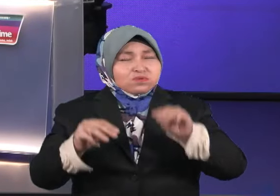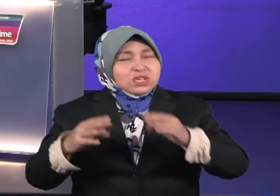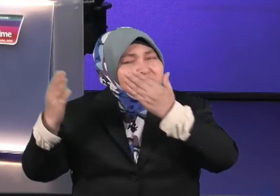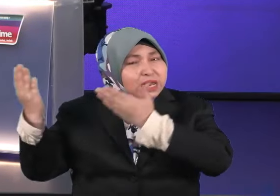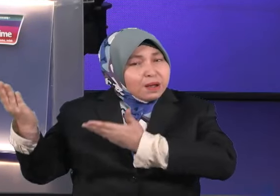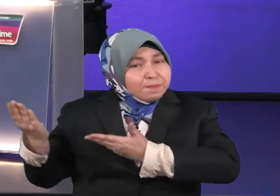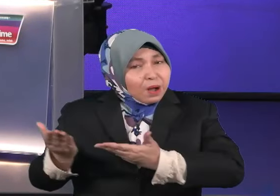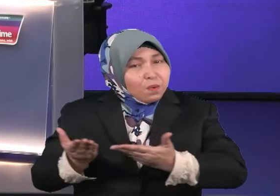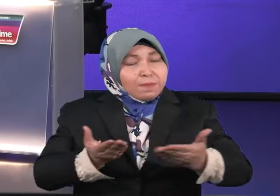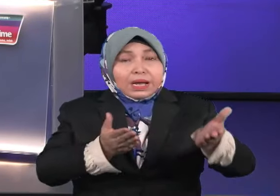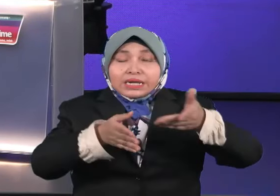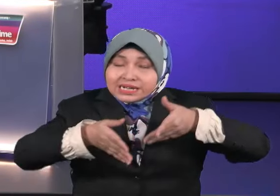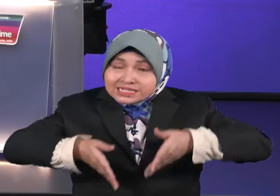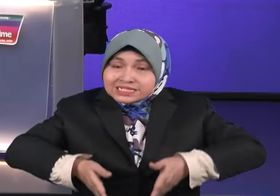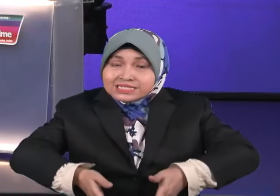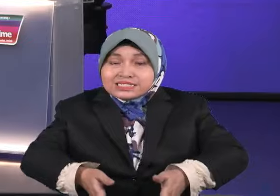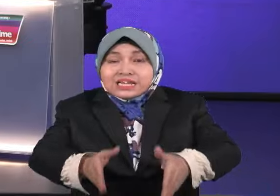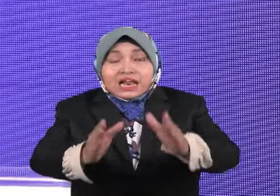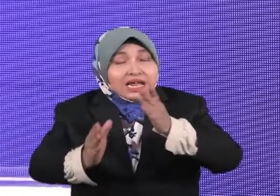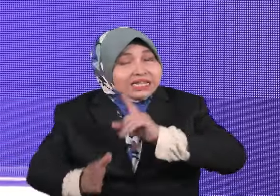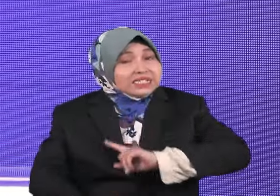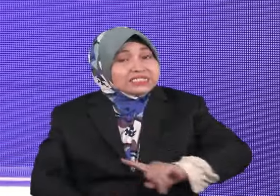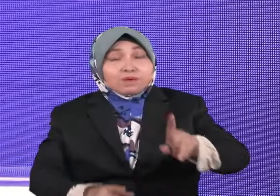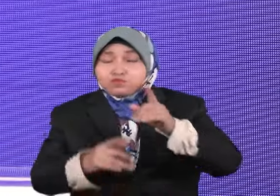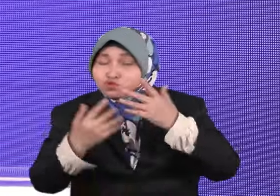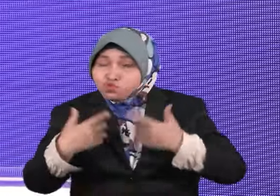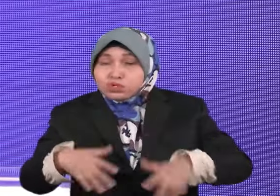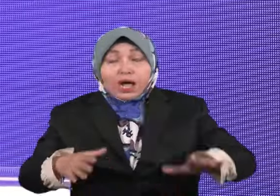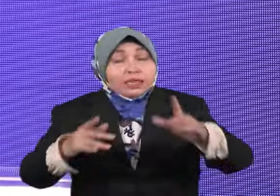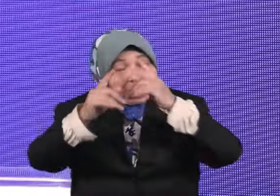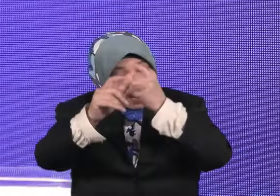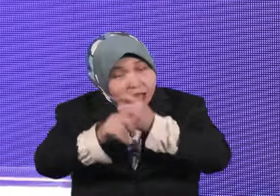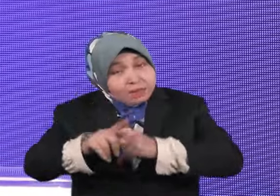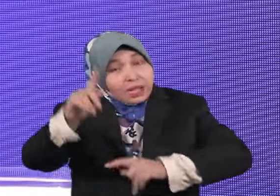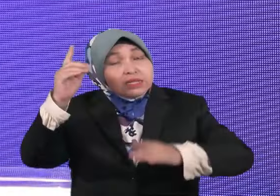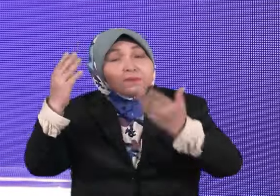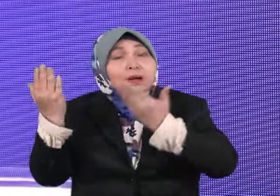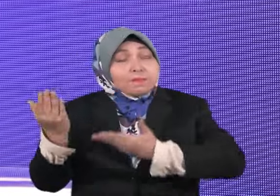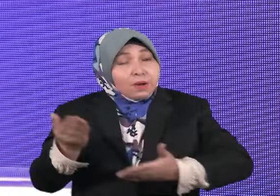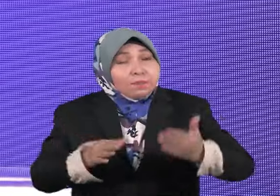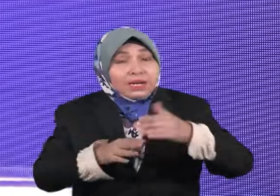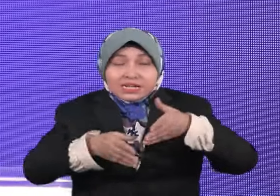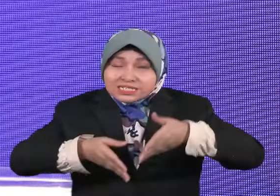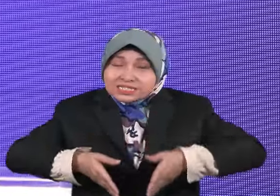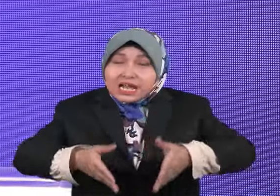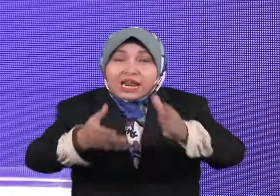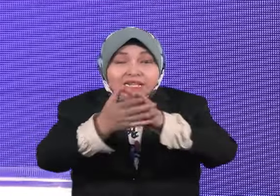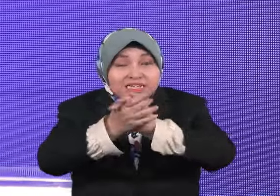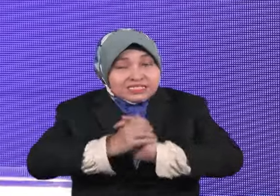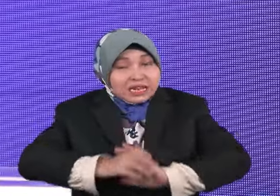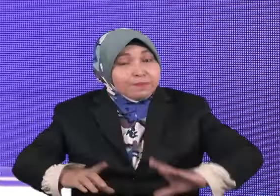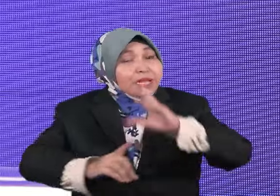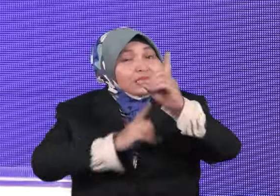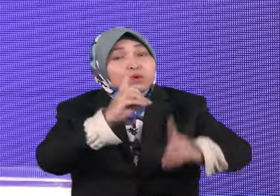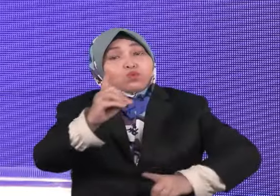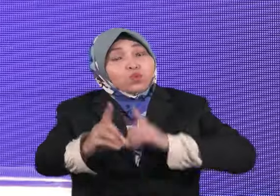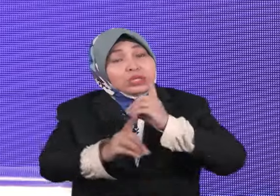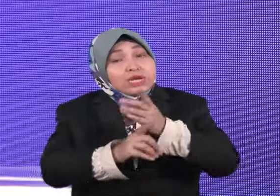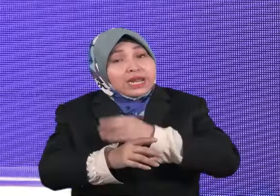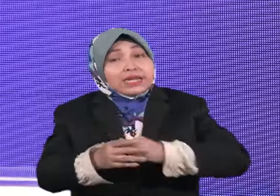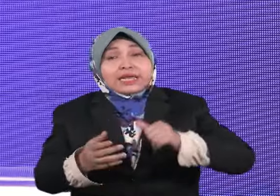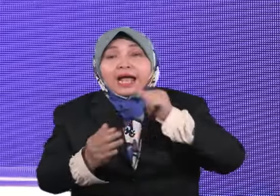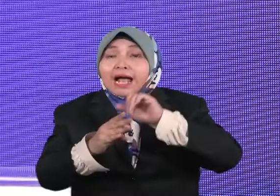kepada jalan Islam. Tetapi bila seseorang itu sudah bertakwa, ia akan membawa kepada jalan keselamatan di dunia dan di